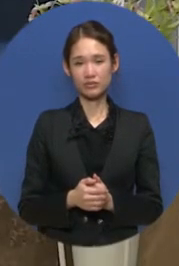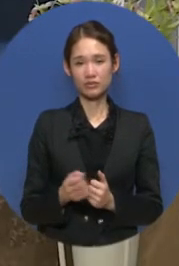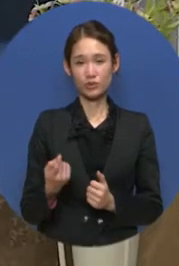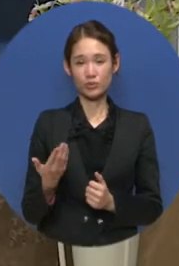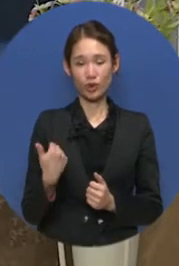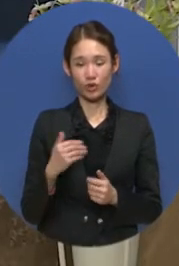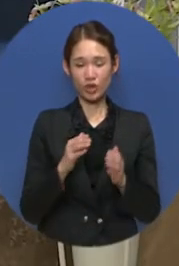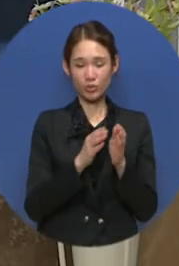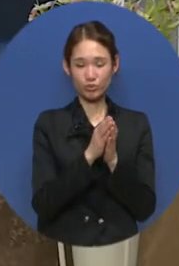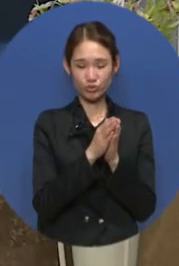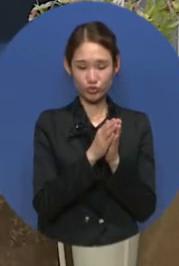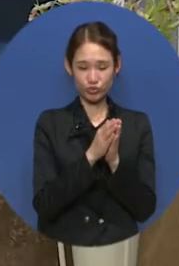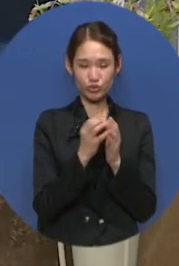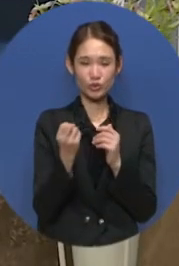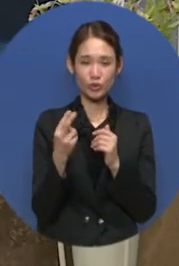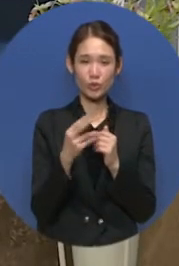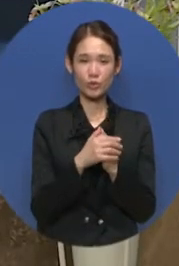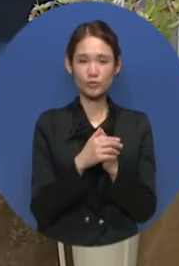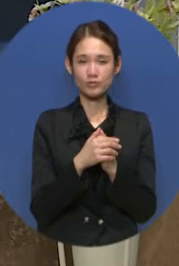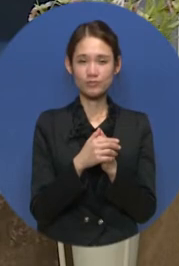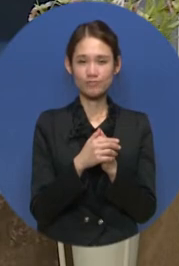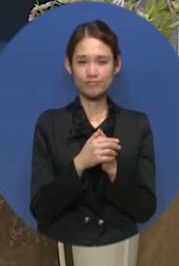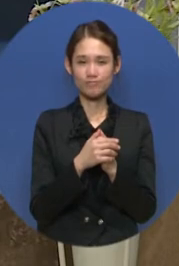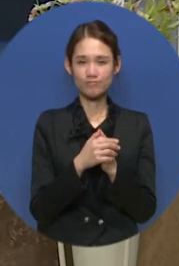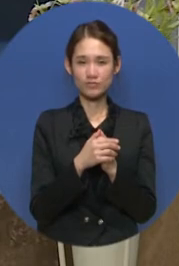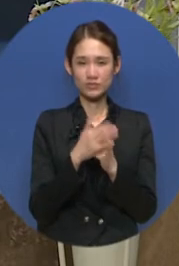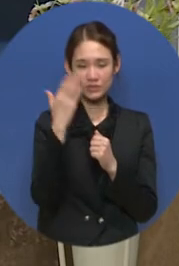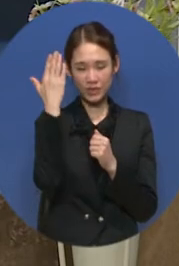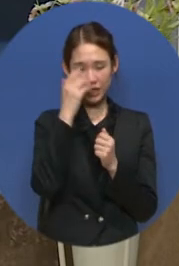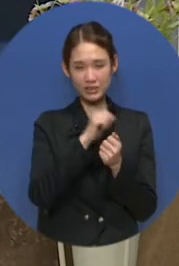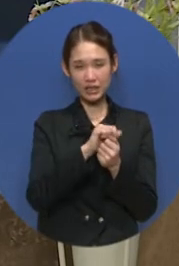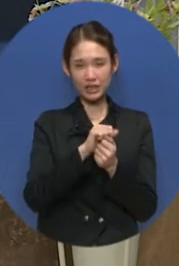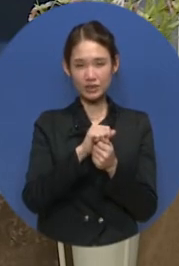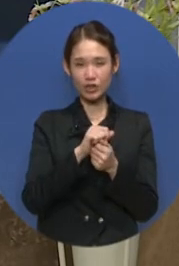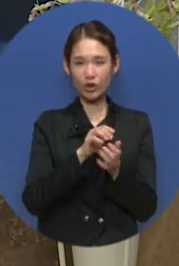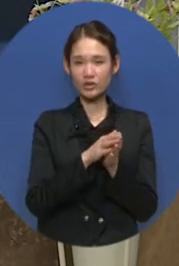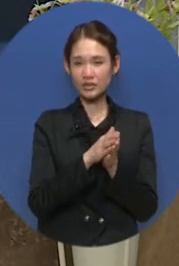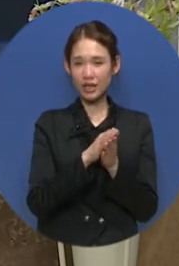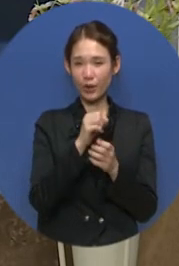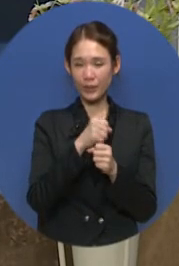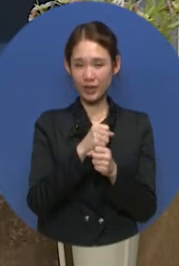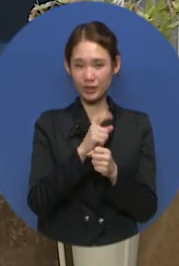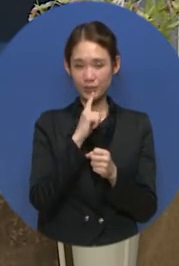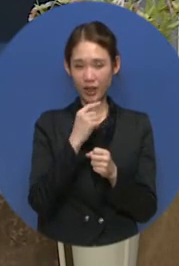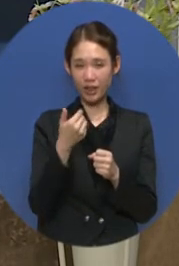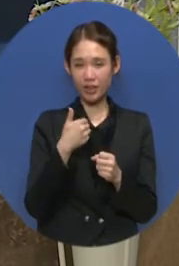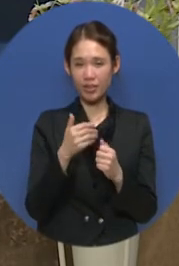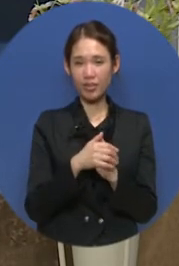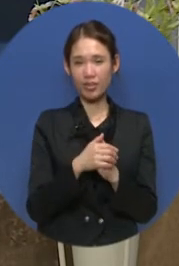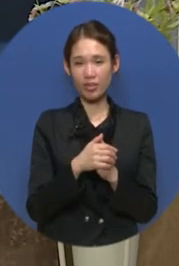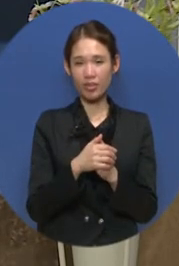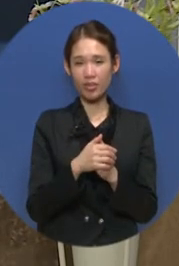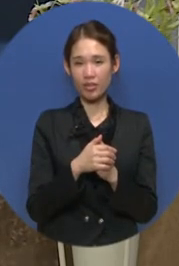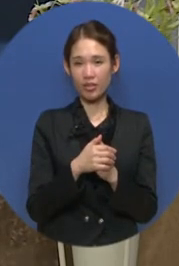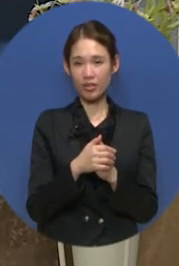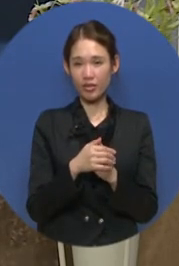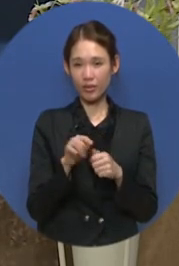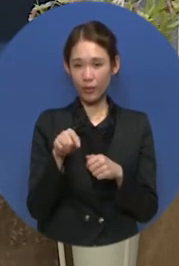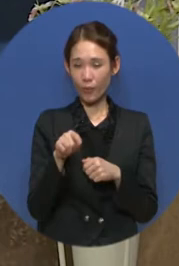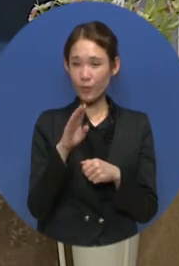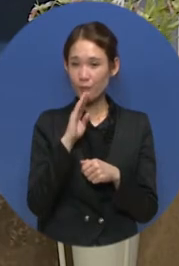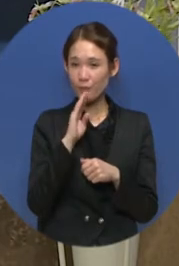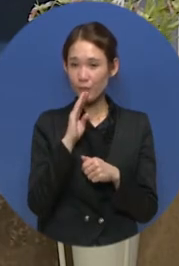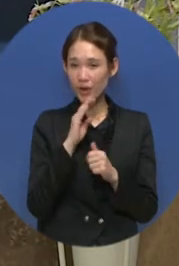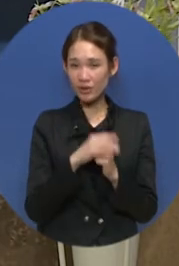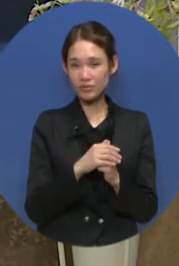또 앞서서 네. 이 비누뿐만 아니라 또 세정제도 네. 만드신다고 예. 하셨는데 혹시 이 앞에 있는